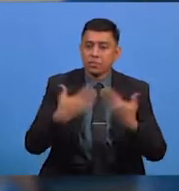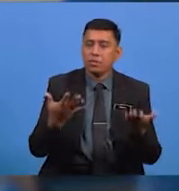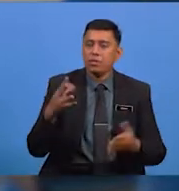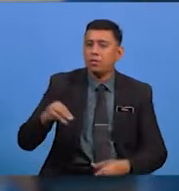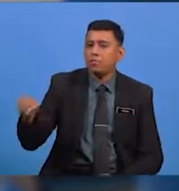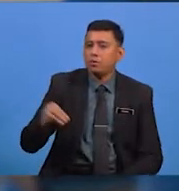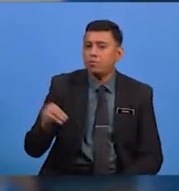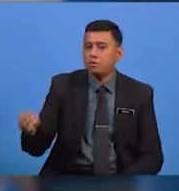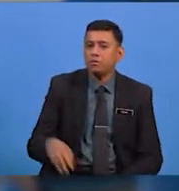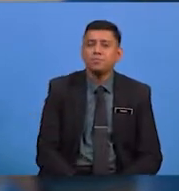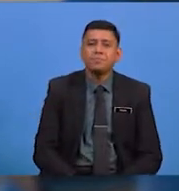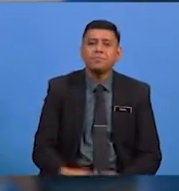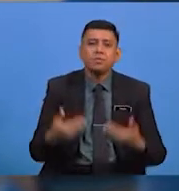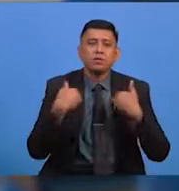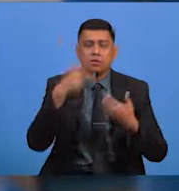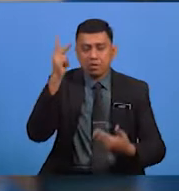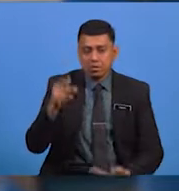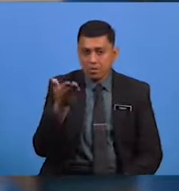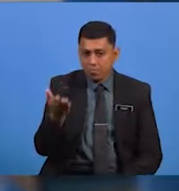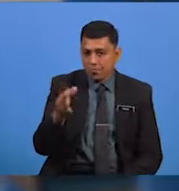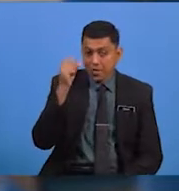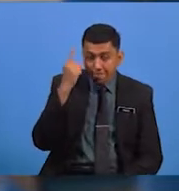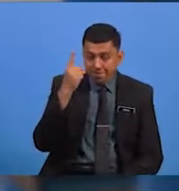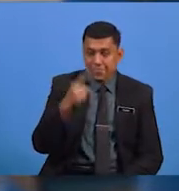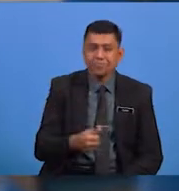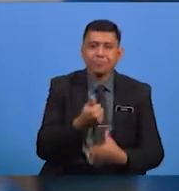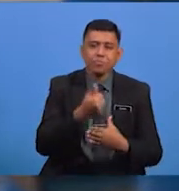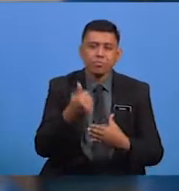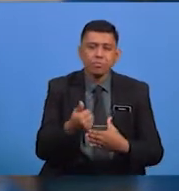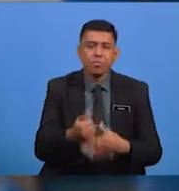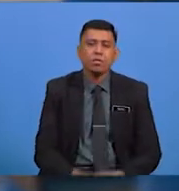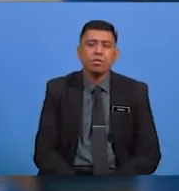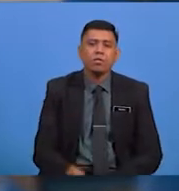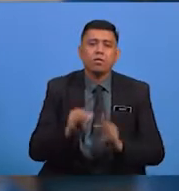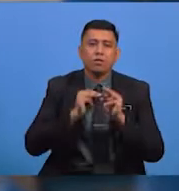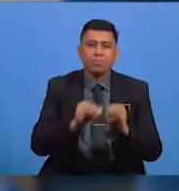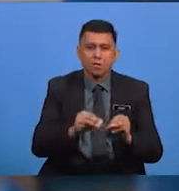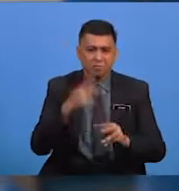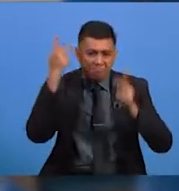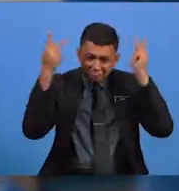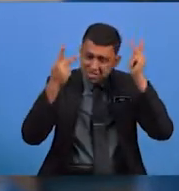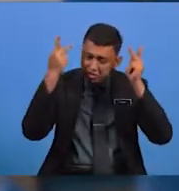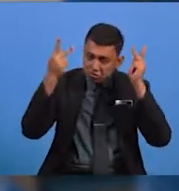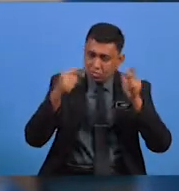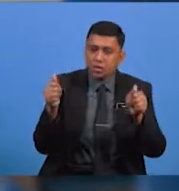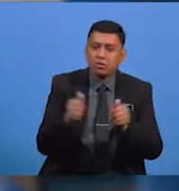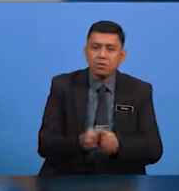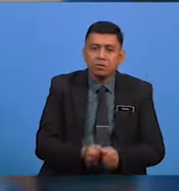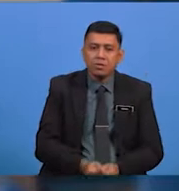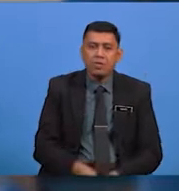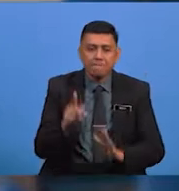Bagaimana murid-murid? Adakah kamu faham? Atau masih keliru